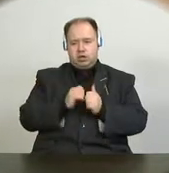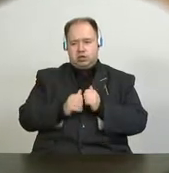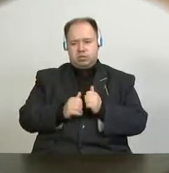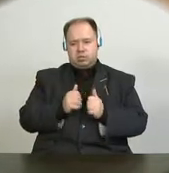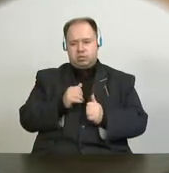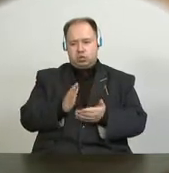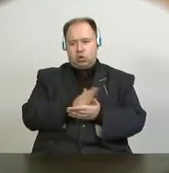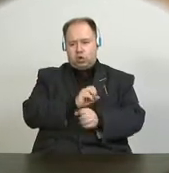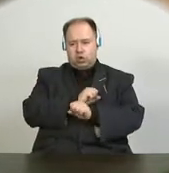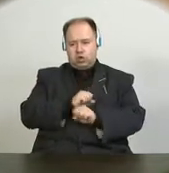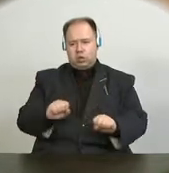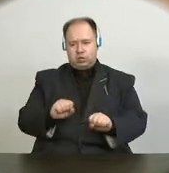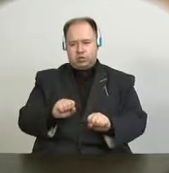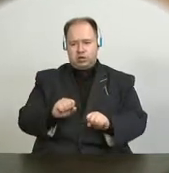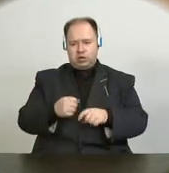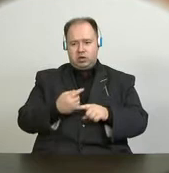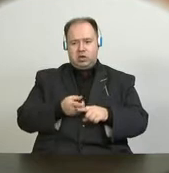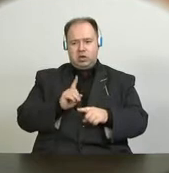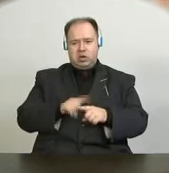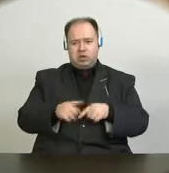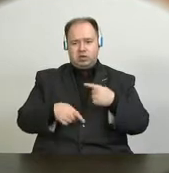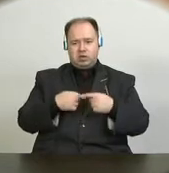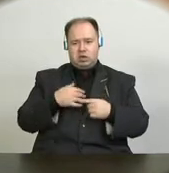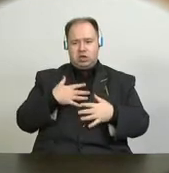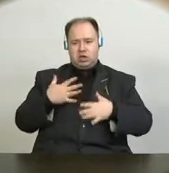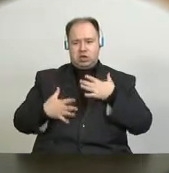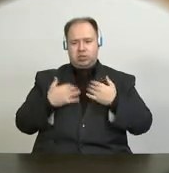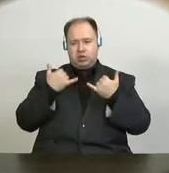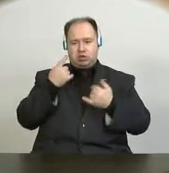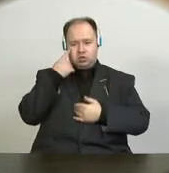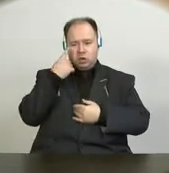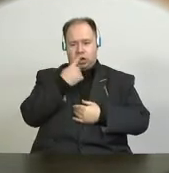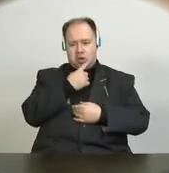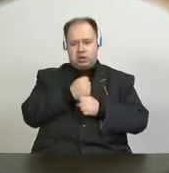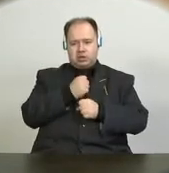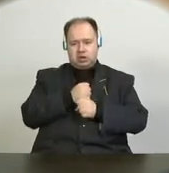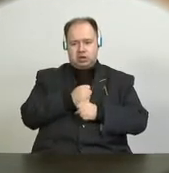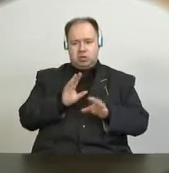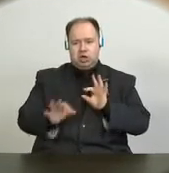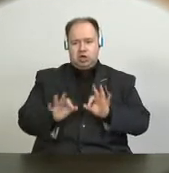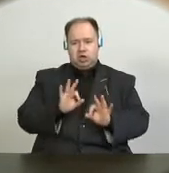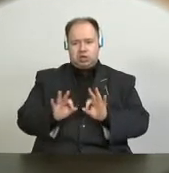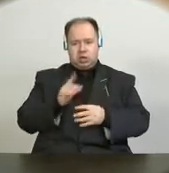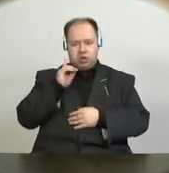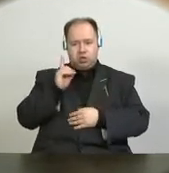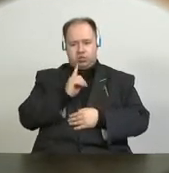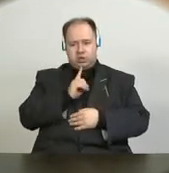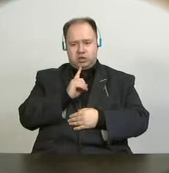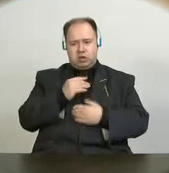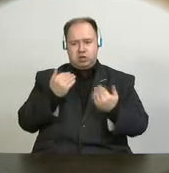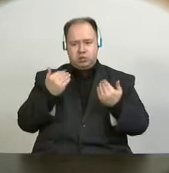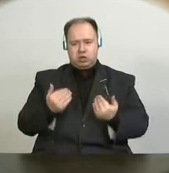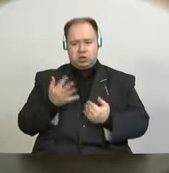играть и мы обычно гимнастику для глаз делаем в принципе с более-менее здоровым зрение мне кажется в наше время когда